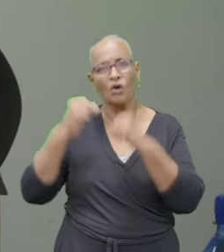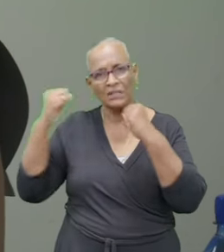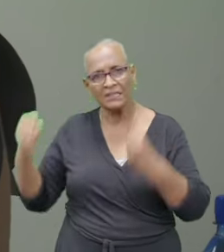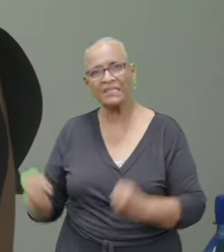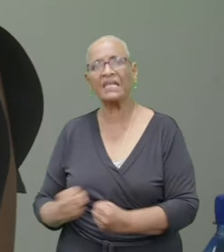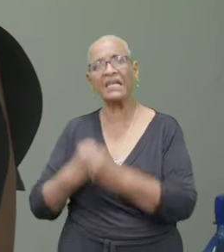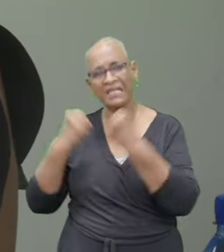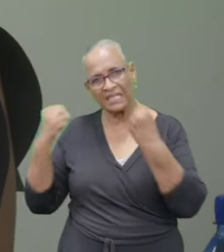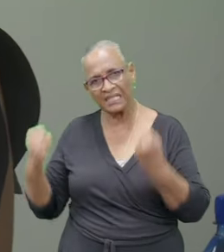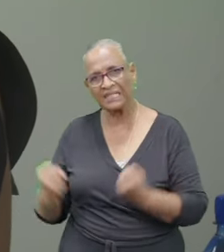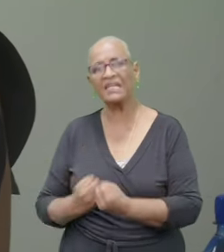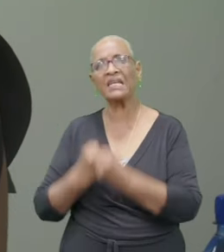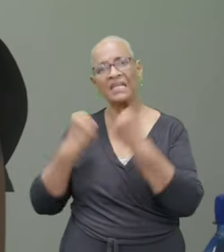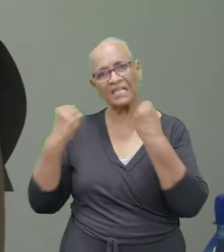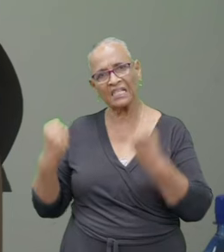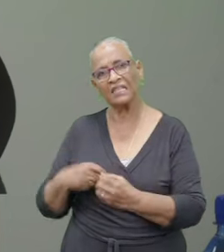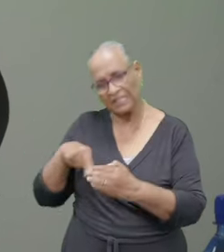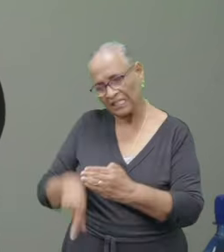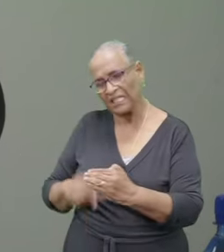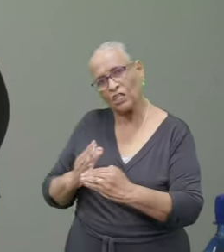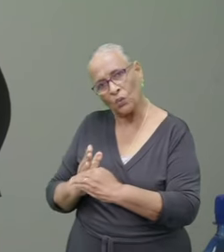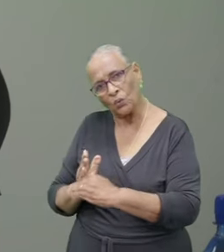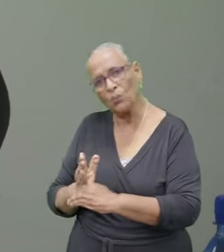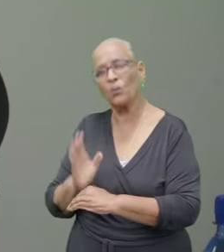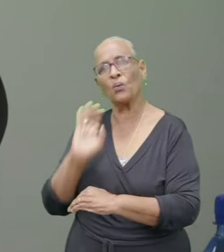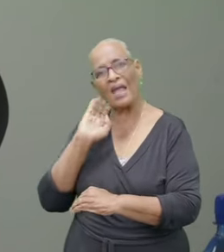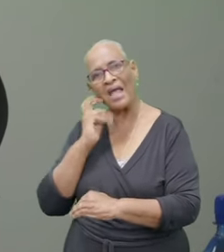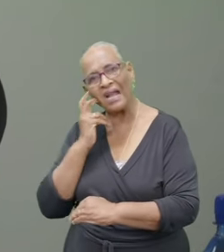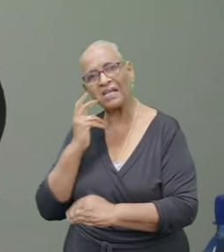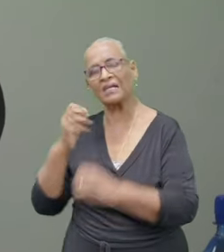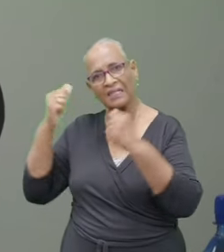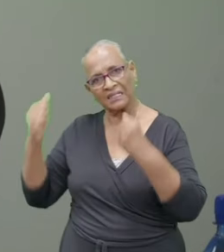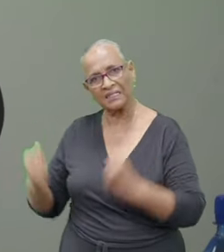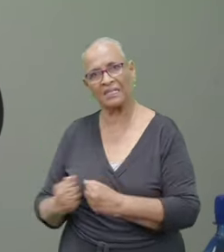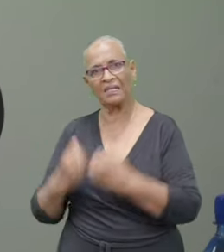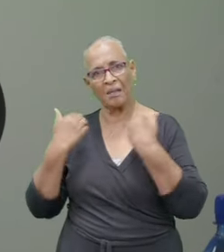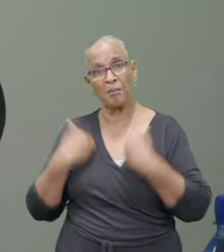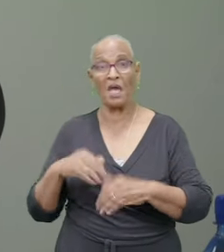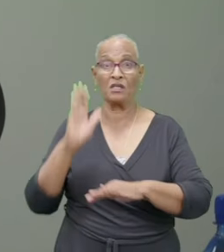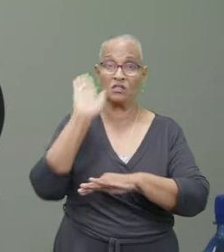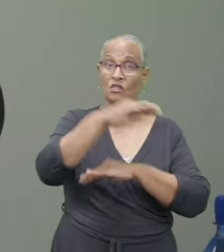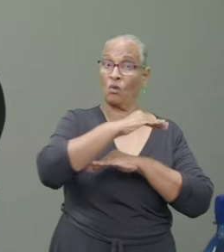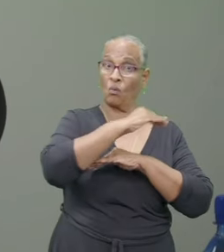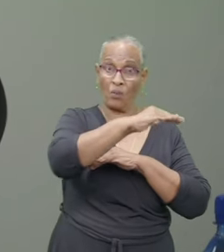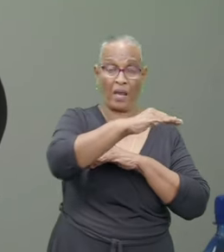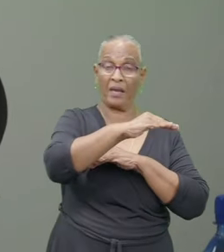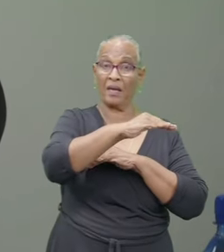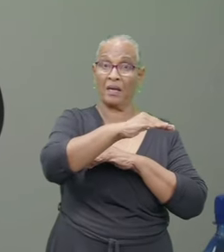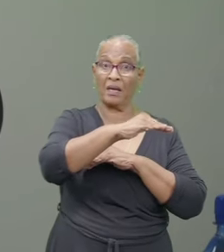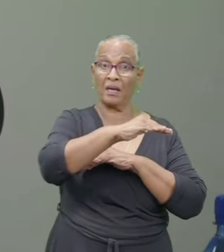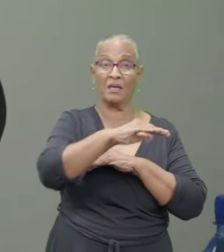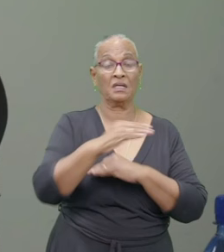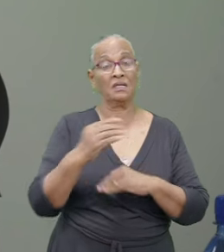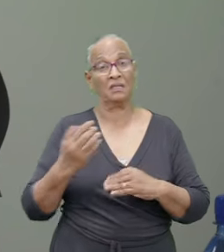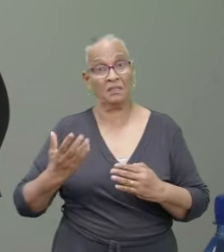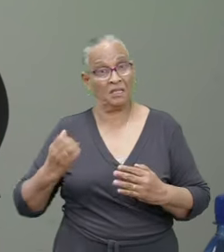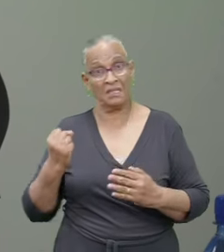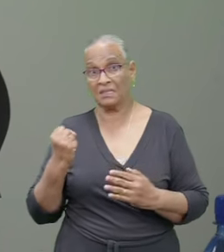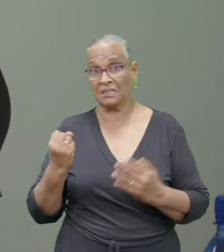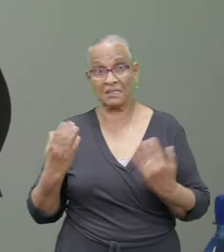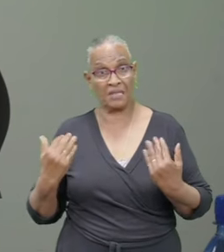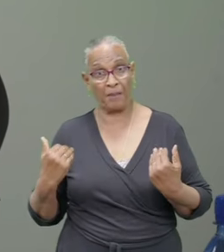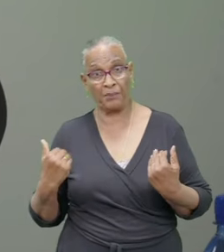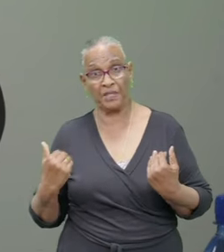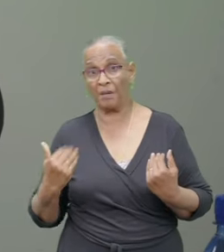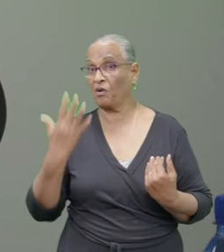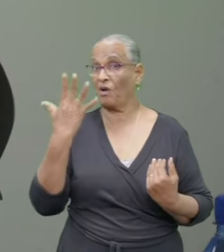moet begrijpen dat wanneer onze mensen vertrekken, en ik ga u gewoon eerlijk zeggen, er staan hiermee nu nog steeds ook weer in september staan er dus 5